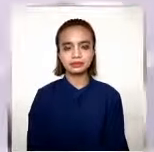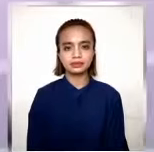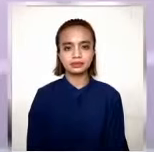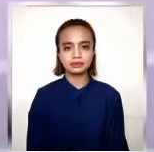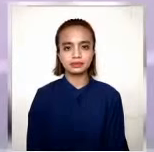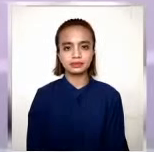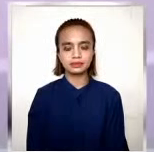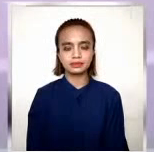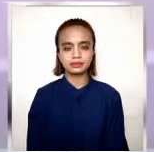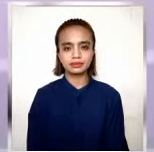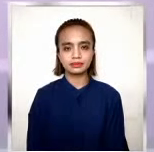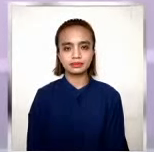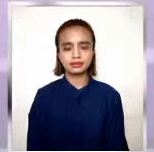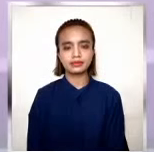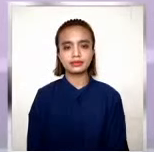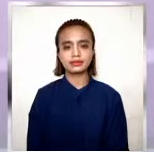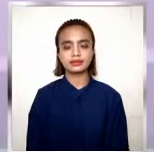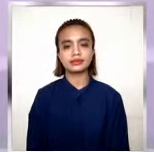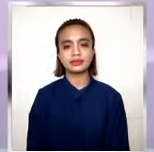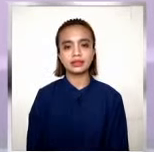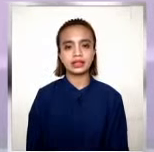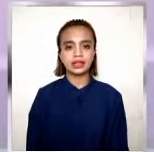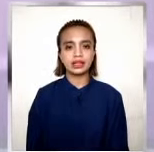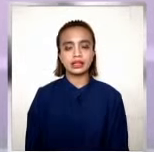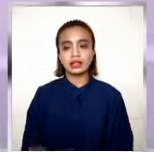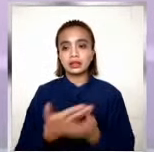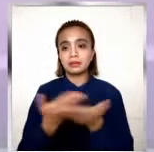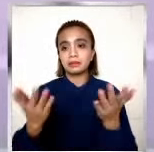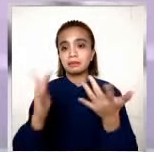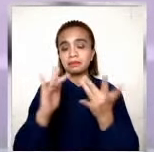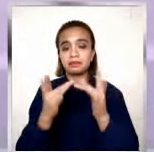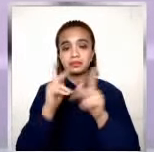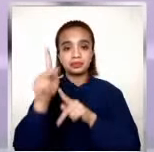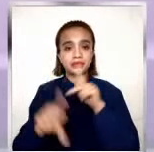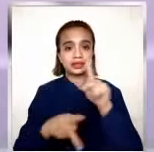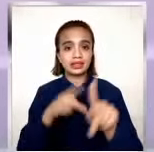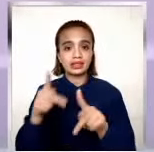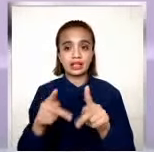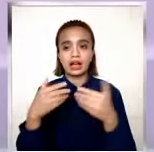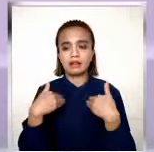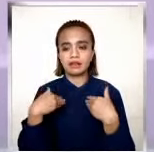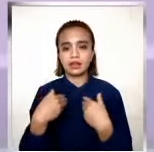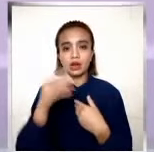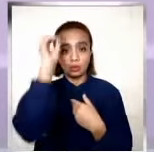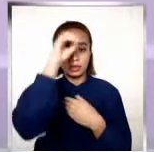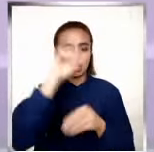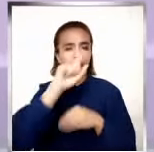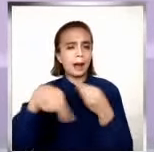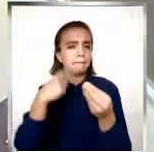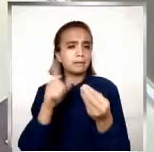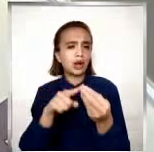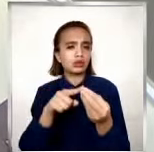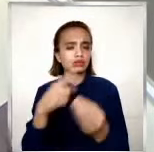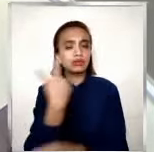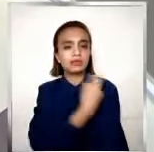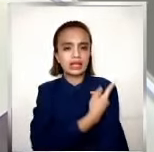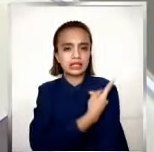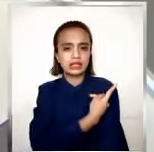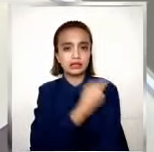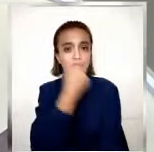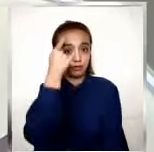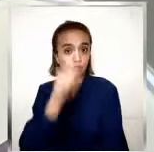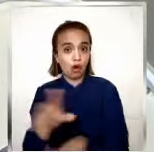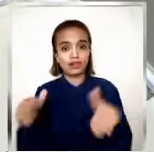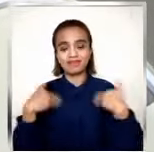Sa aming pagpulso sa mga netizen, hati ang kanilang opinyon kaugnay sa pagbabakuna sa mga bata. Para sa isang